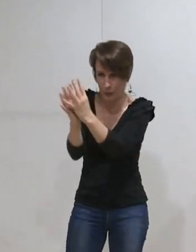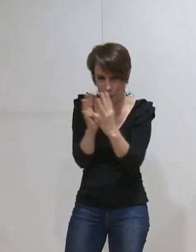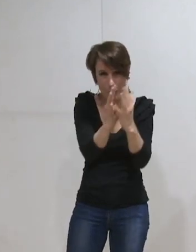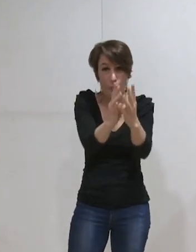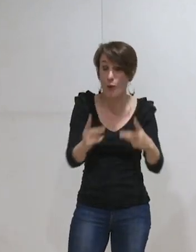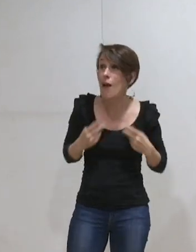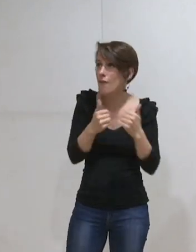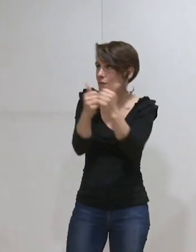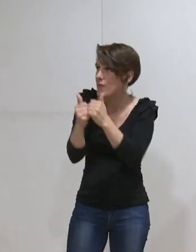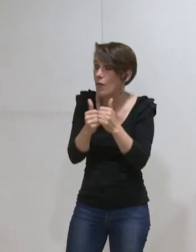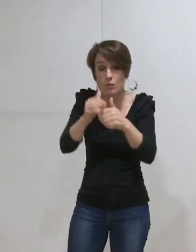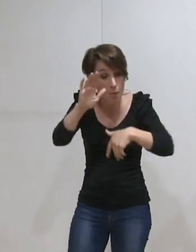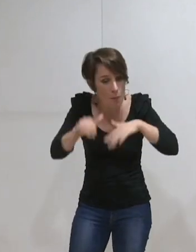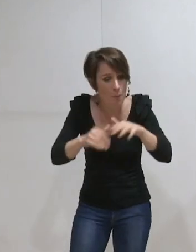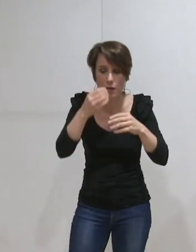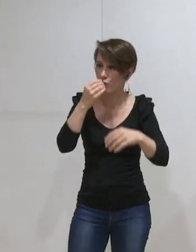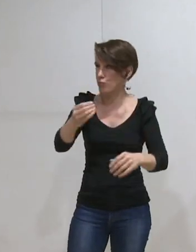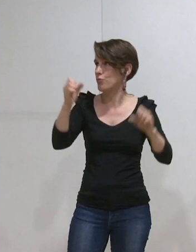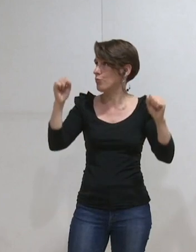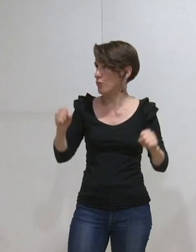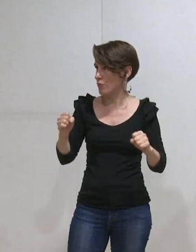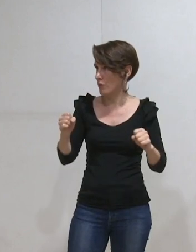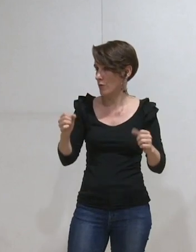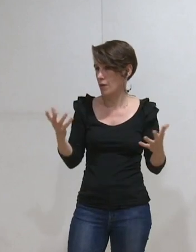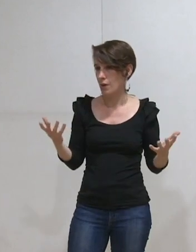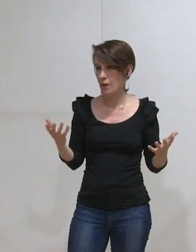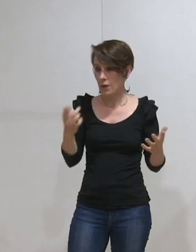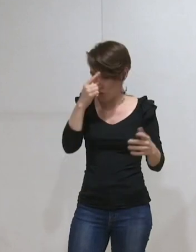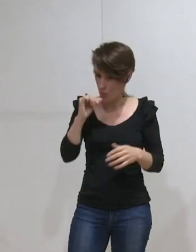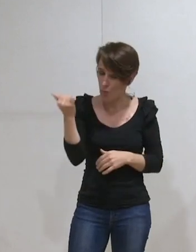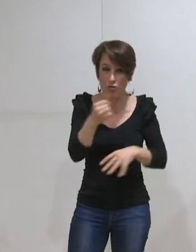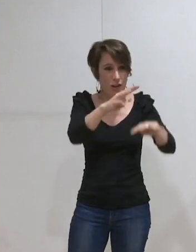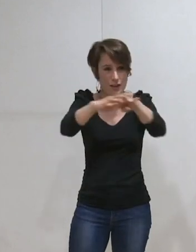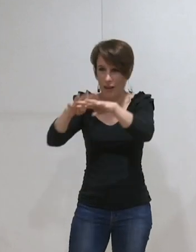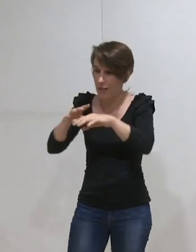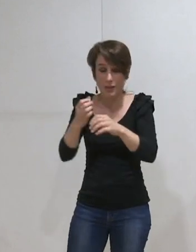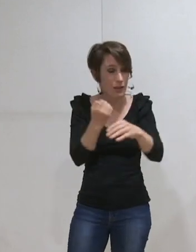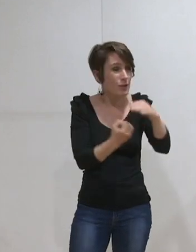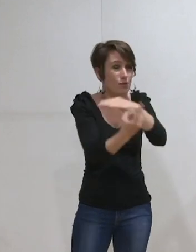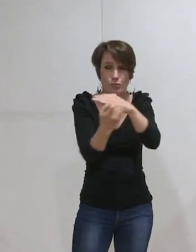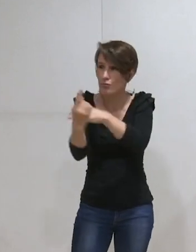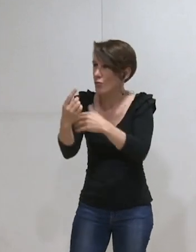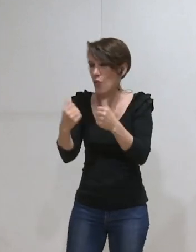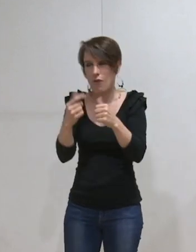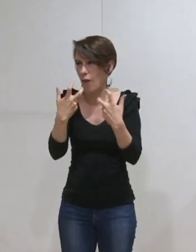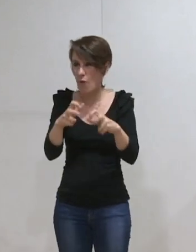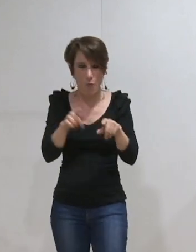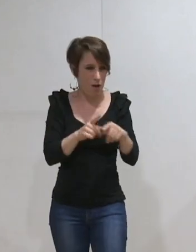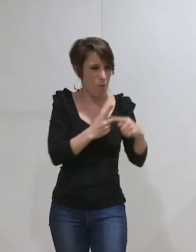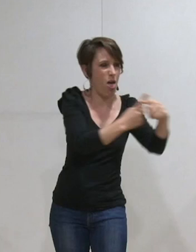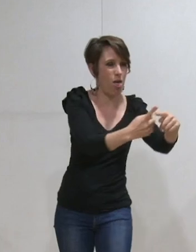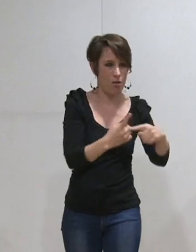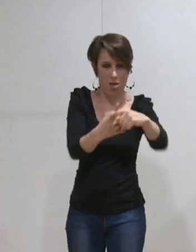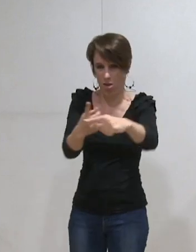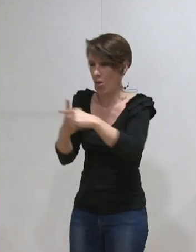c'est le témoignage que cette volonté de mixiter opération par opération cette volonté de cesser de concentrer les populations en difficulté dans des zones